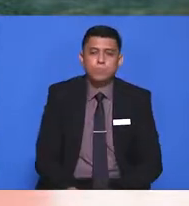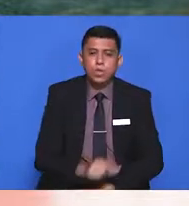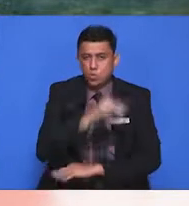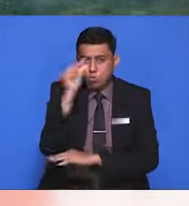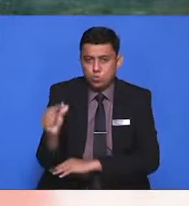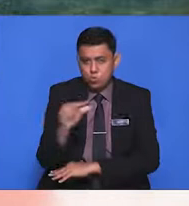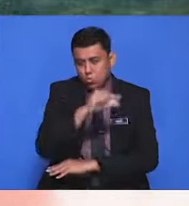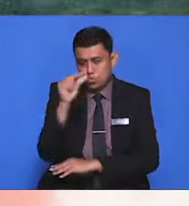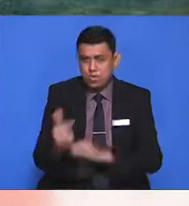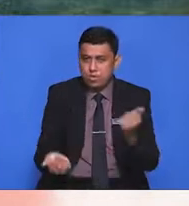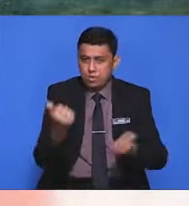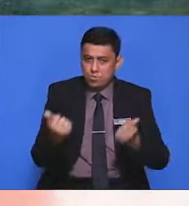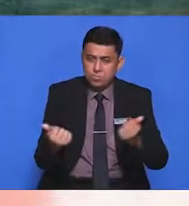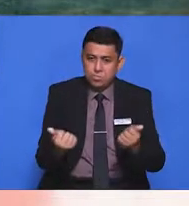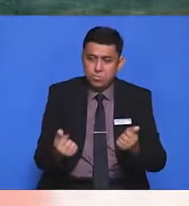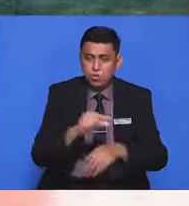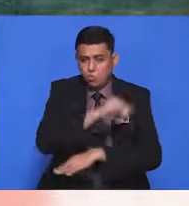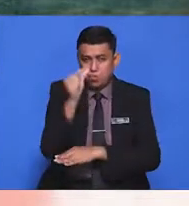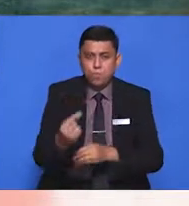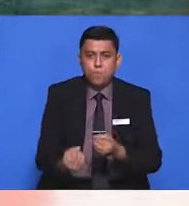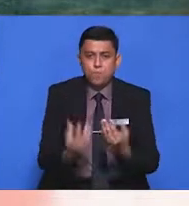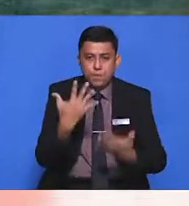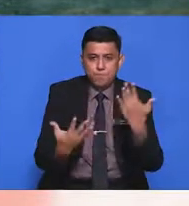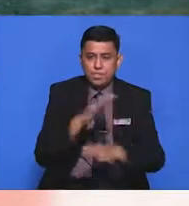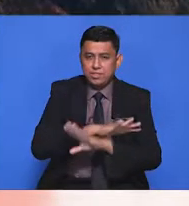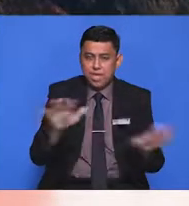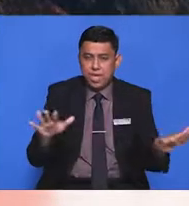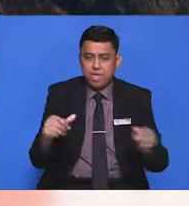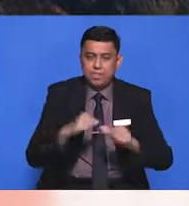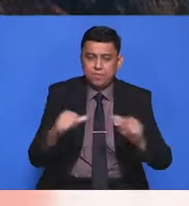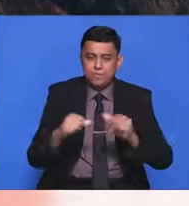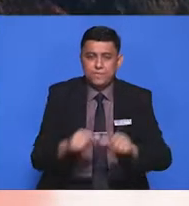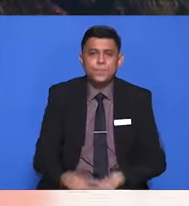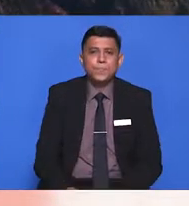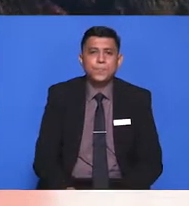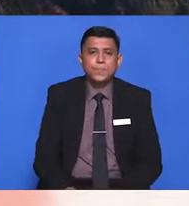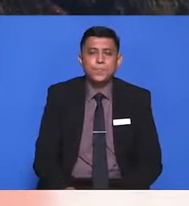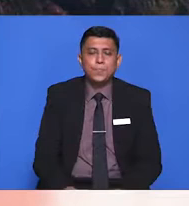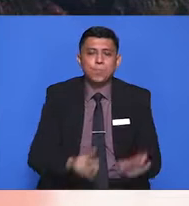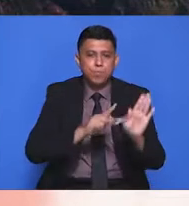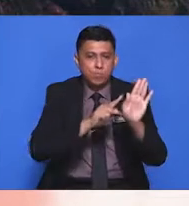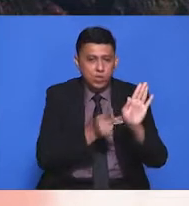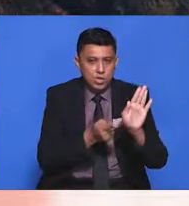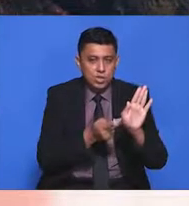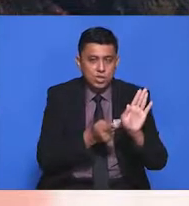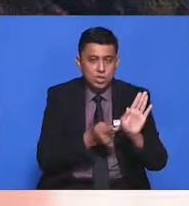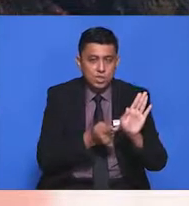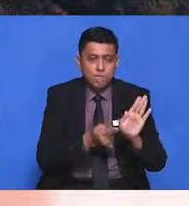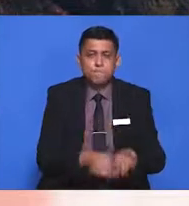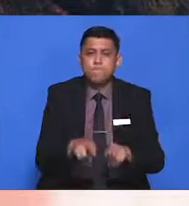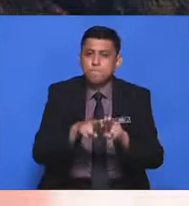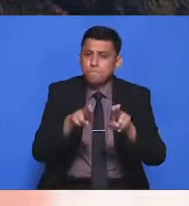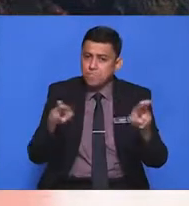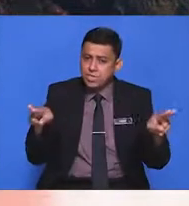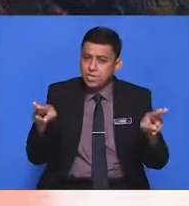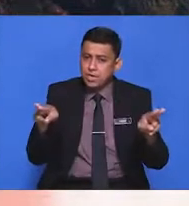Gunung-gunungnya adalah stabil dan gunung berapinya tidak aktif. Tanah tinggi ini berpunca dari banjaran Himalaya